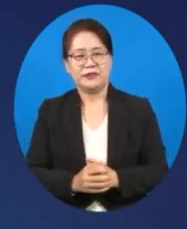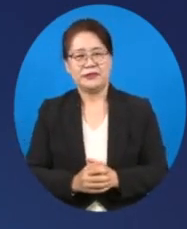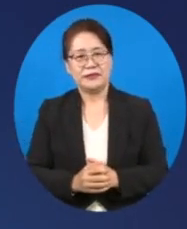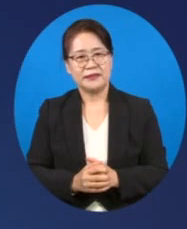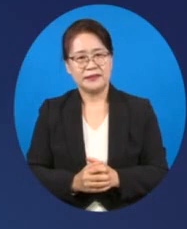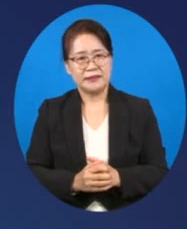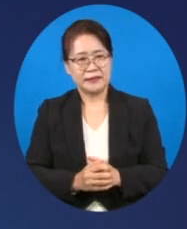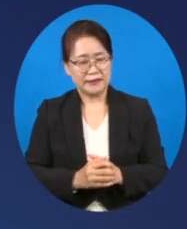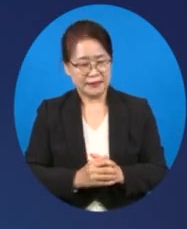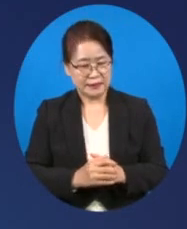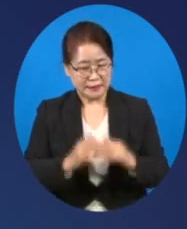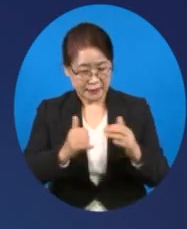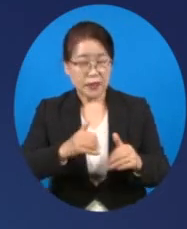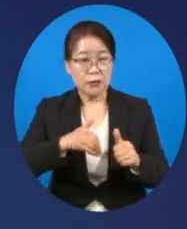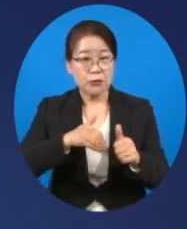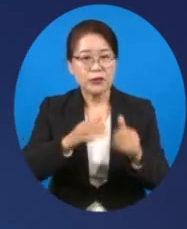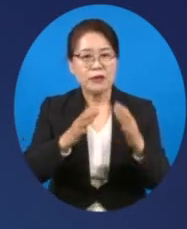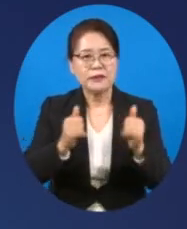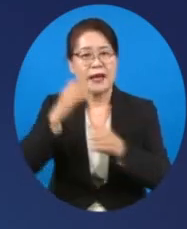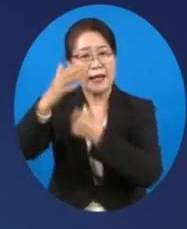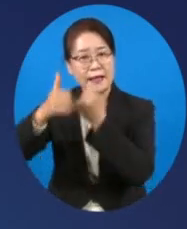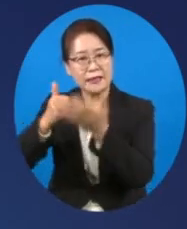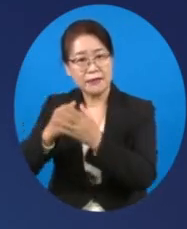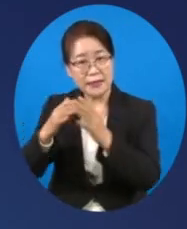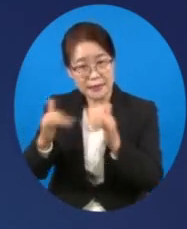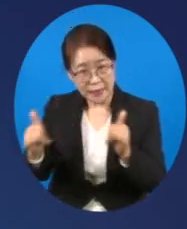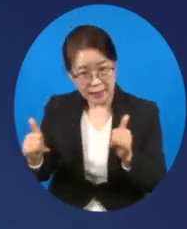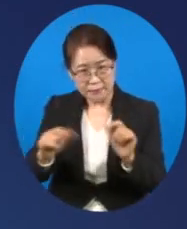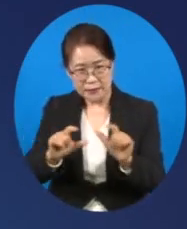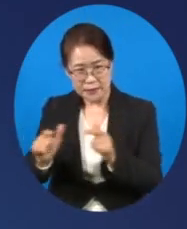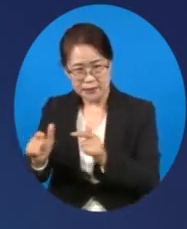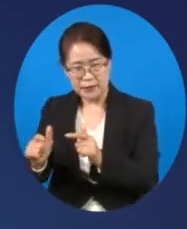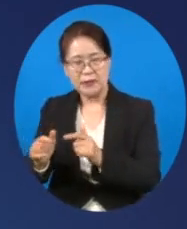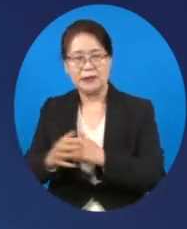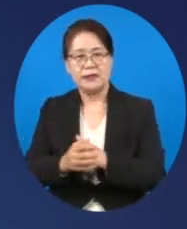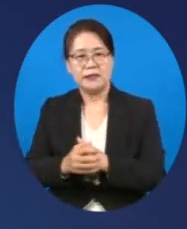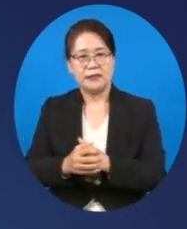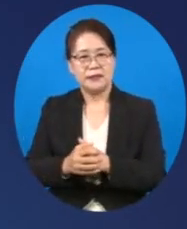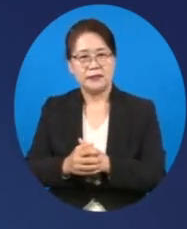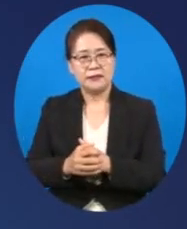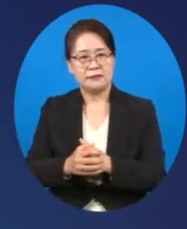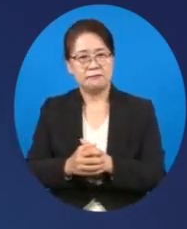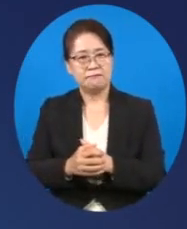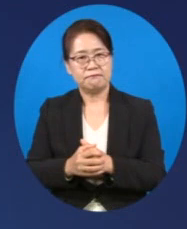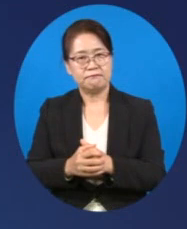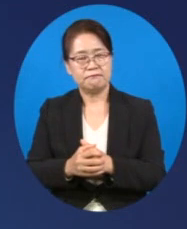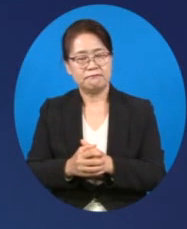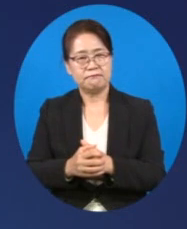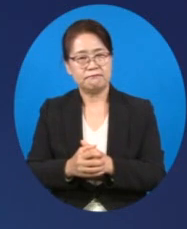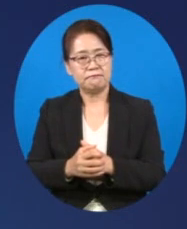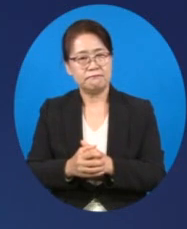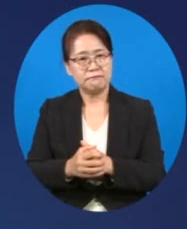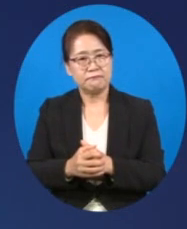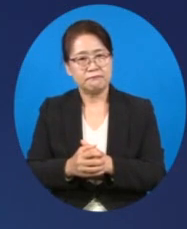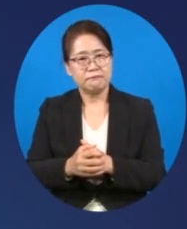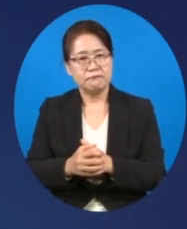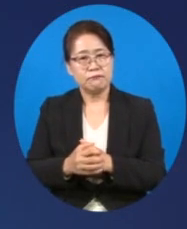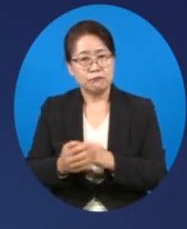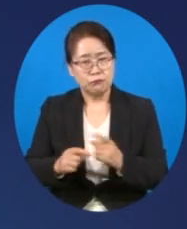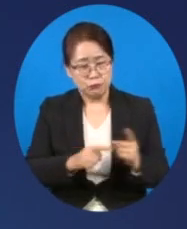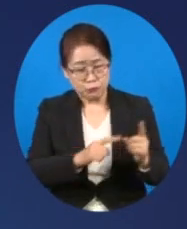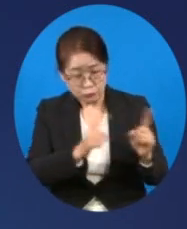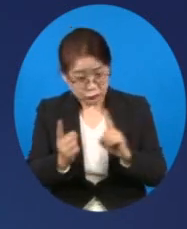그러므로 세상에 보냄을 받은 하나님의 사람은요 여러분 다른 것은 없어도 괜찮아요 그러나 부활의